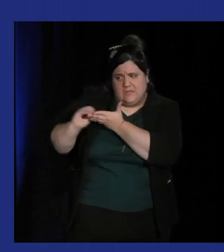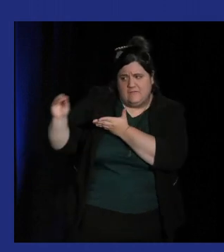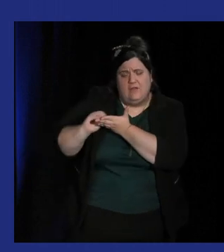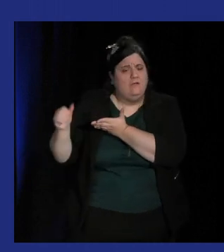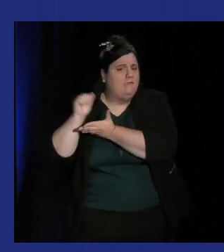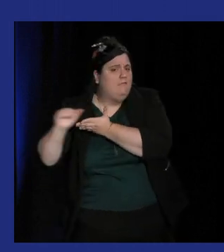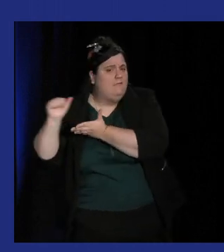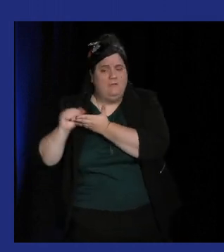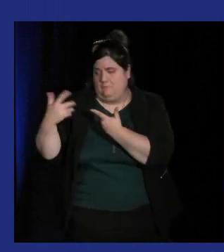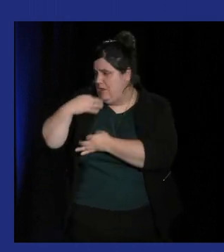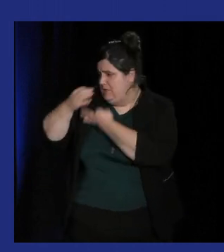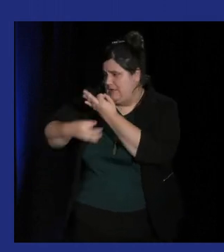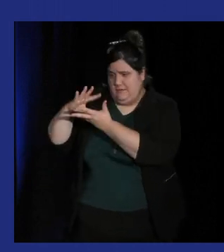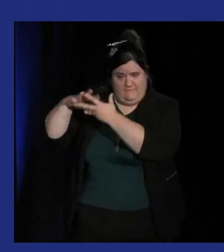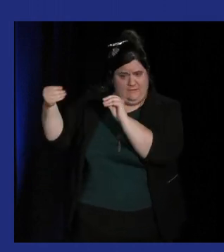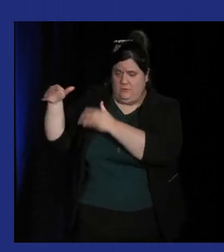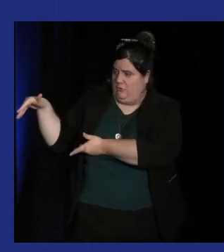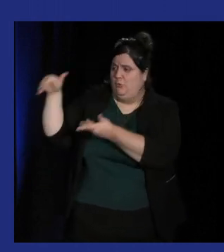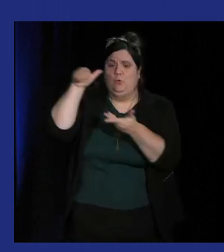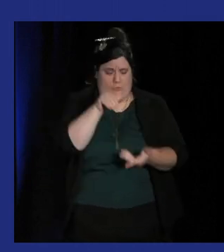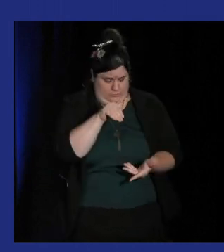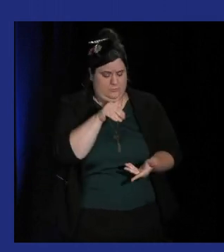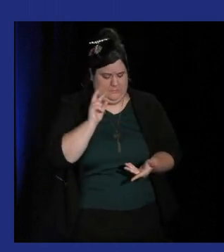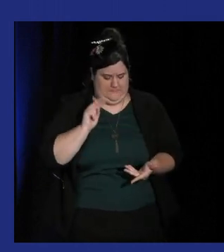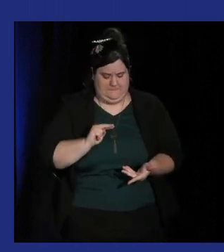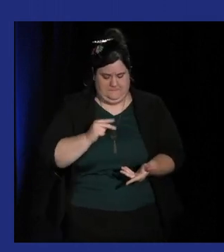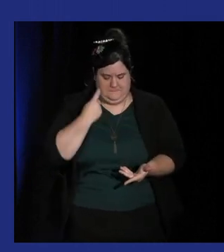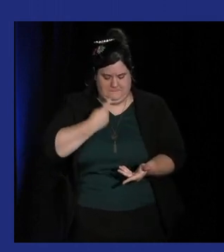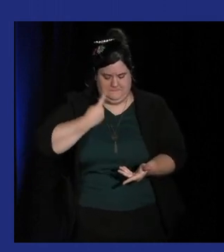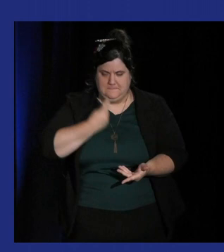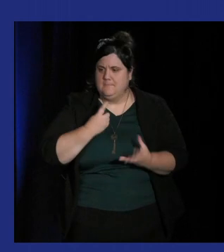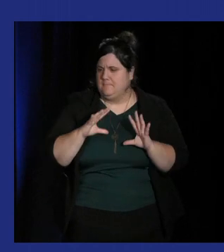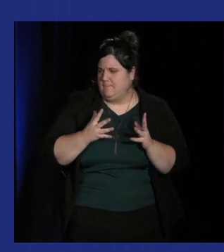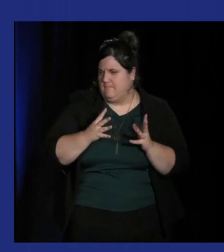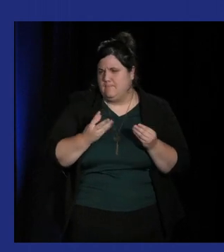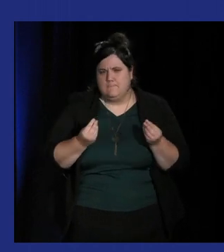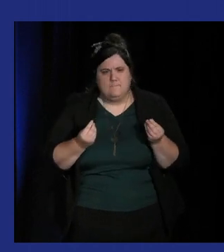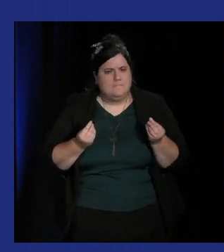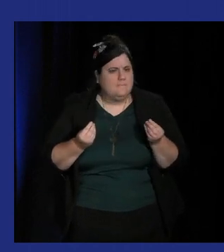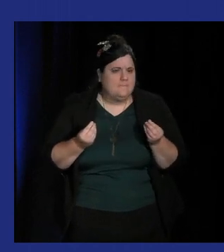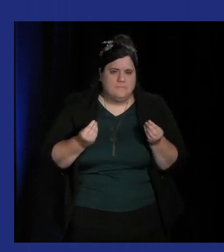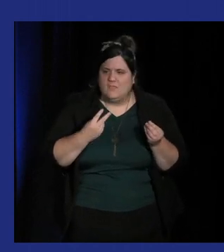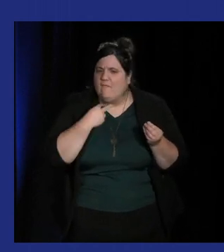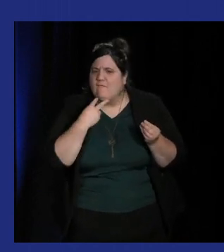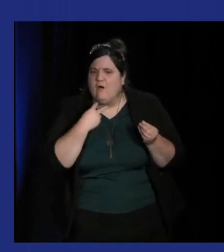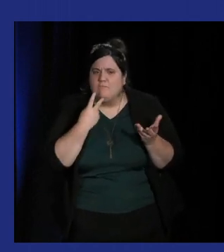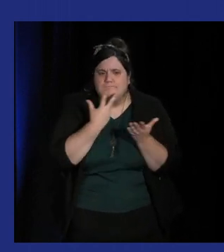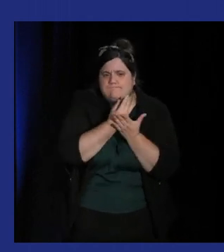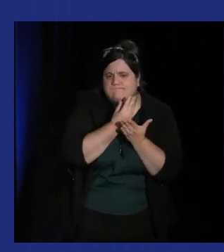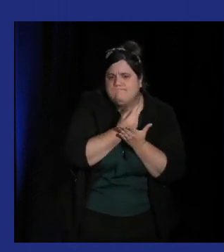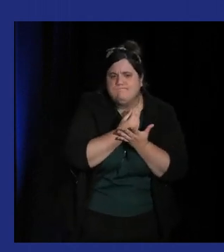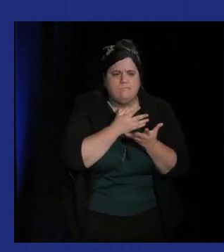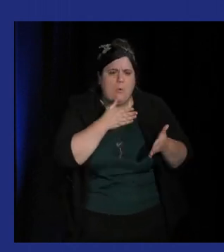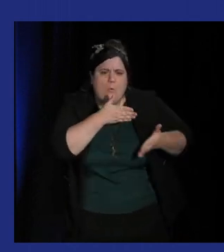narratis designers et moi mon travail c'était déjà de faire des des versions robots